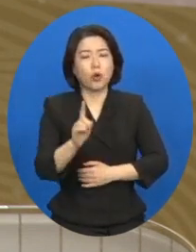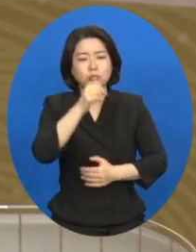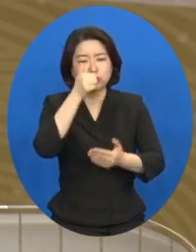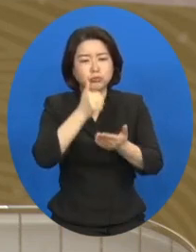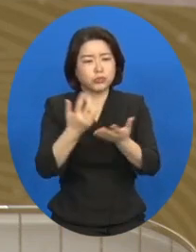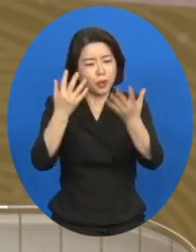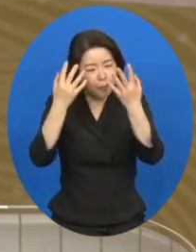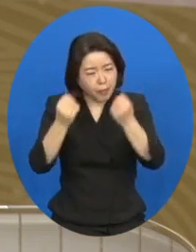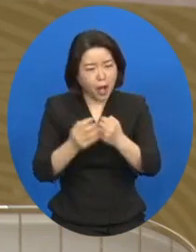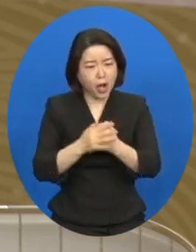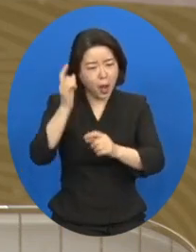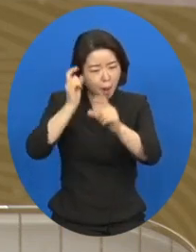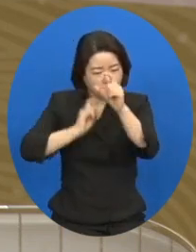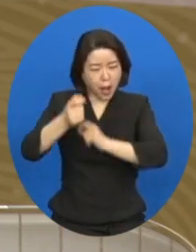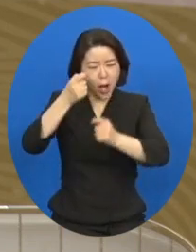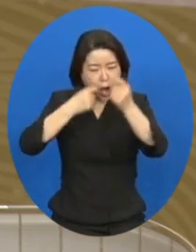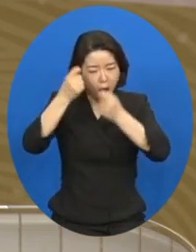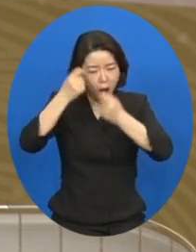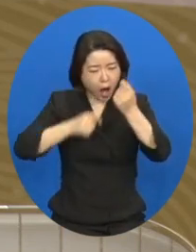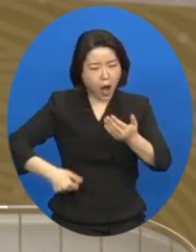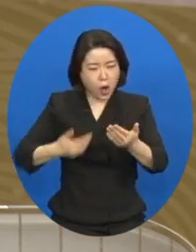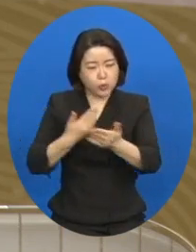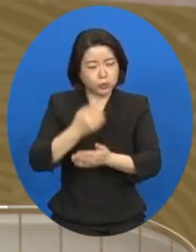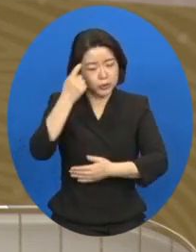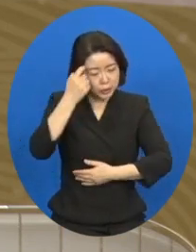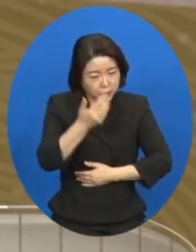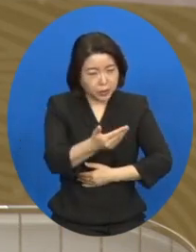많이 지어서 그렇게 밤새도록 울고 회개했냐고.